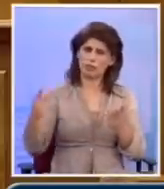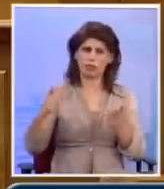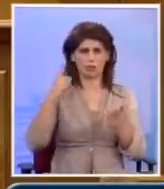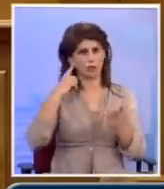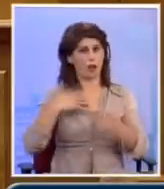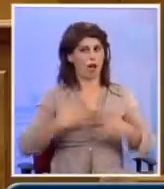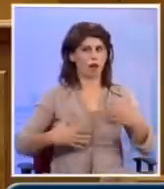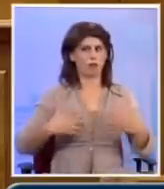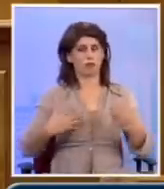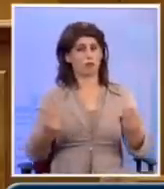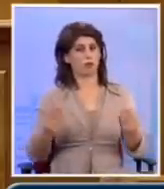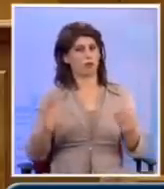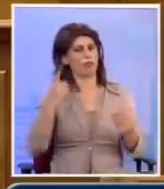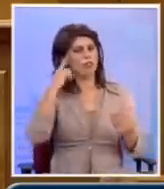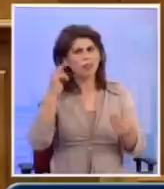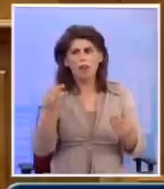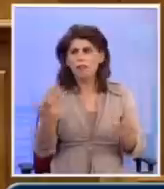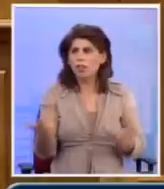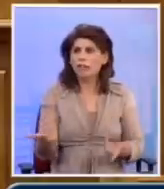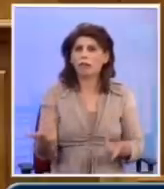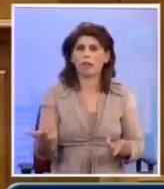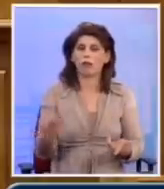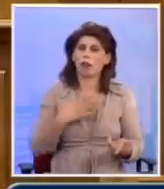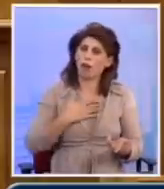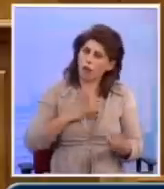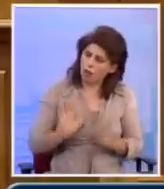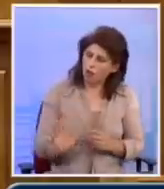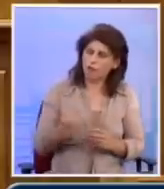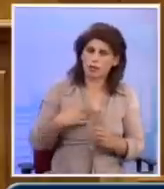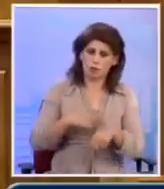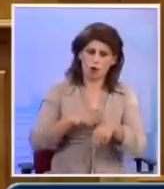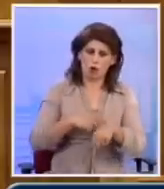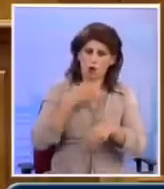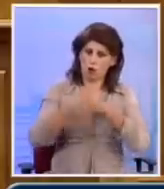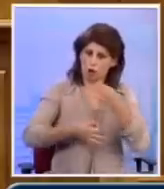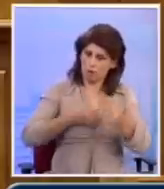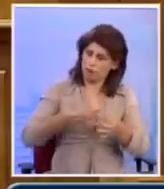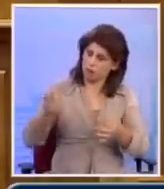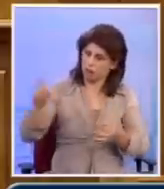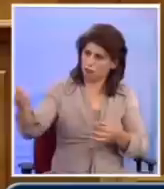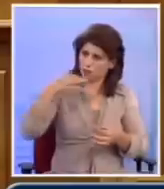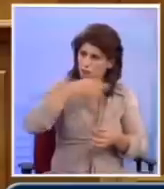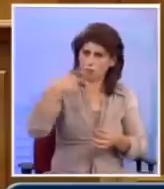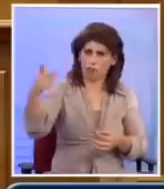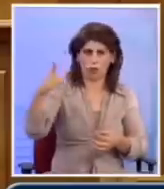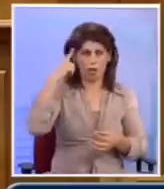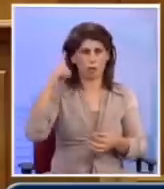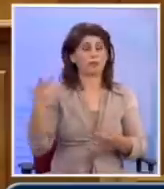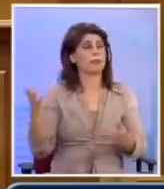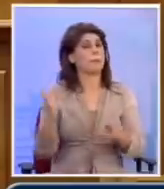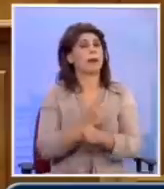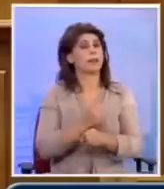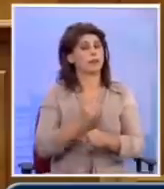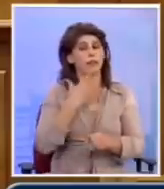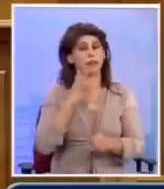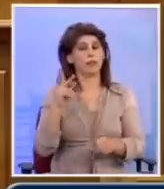πολύ ανήσυχους και δεν καταλαβαίνω γιατί. Αφήστε με να ολοκληρώσω και θα πείτε την άποψή σας. Τι πέτυχε λοιπόν